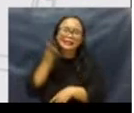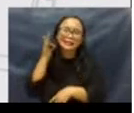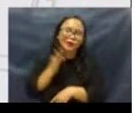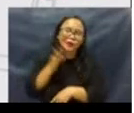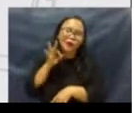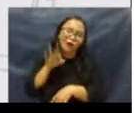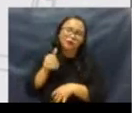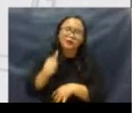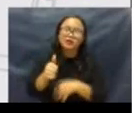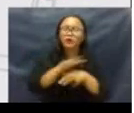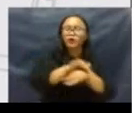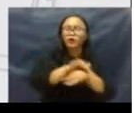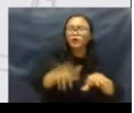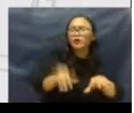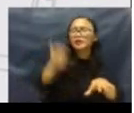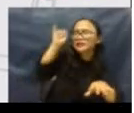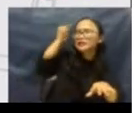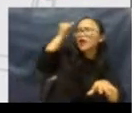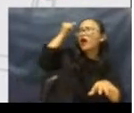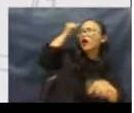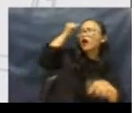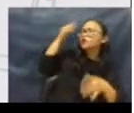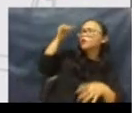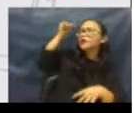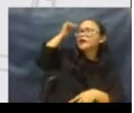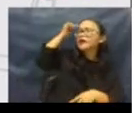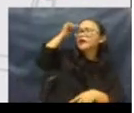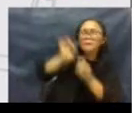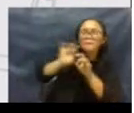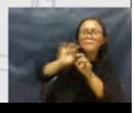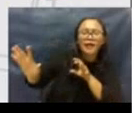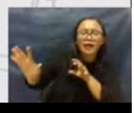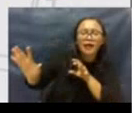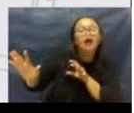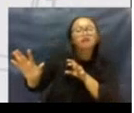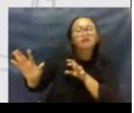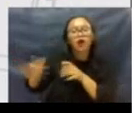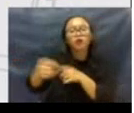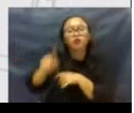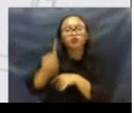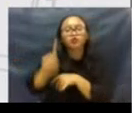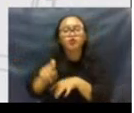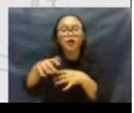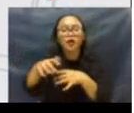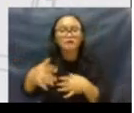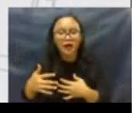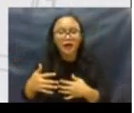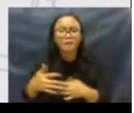salah mengerti atau salah ingat. Jadi Bapak dan Ibu perlu pilih alternatif yang